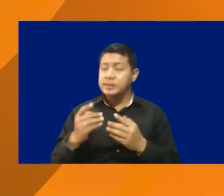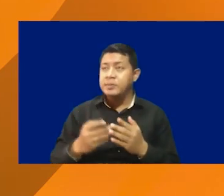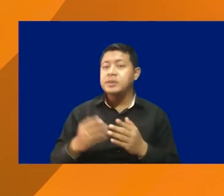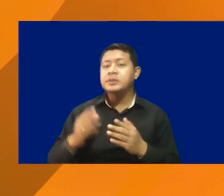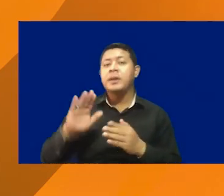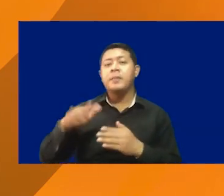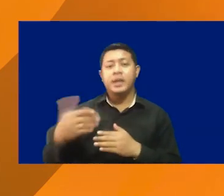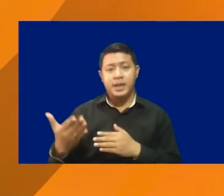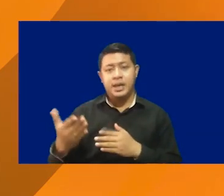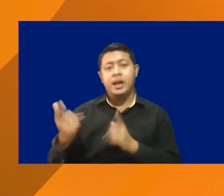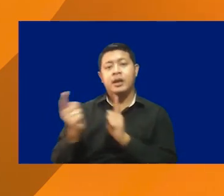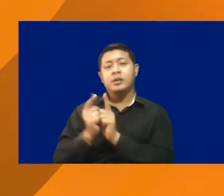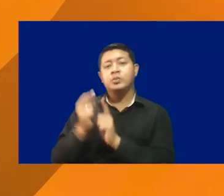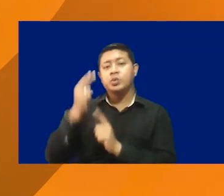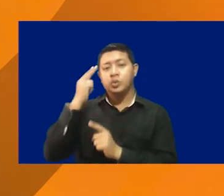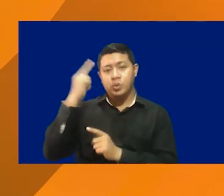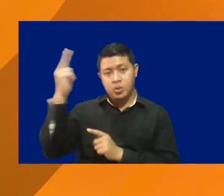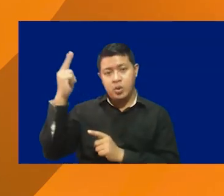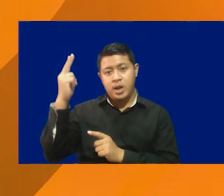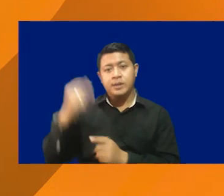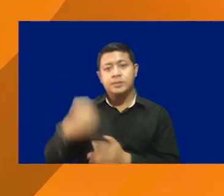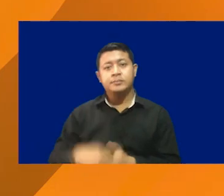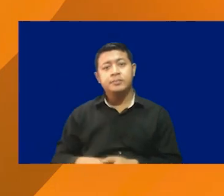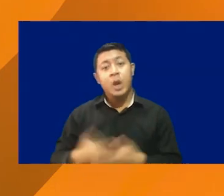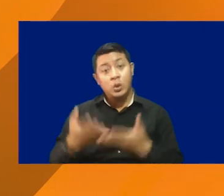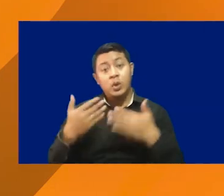sampai saya kembali ke hadirannya nanti.